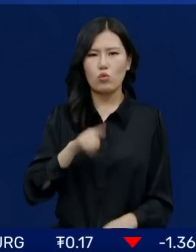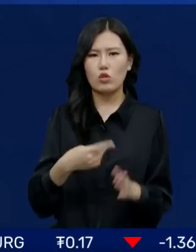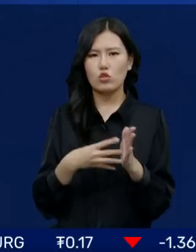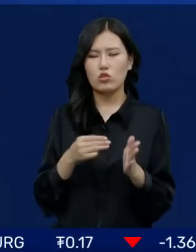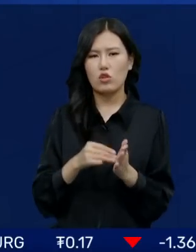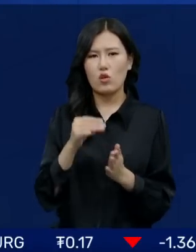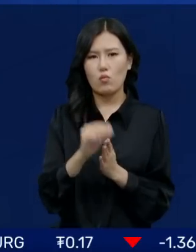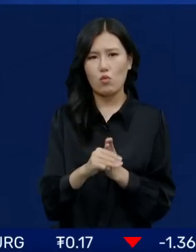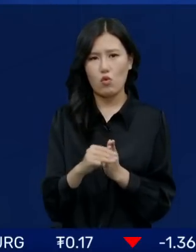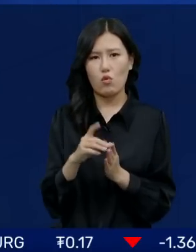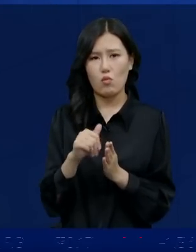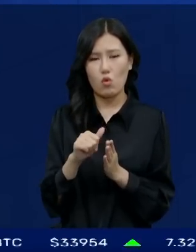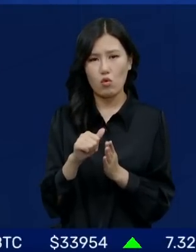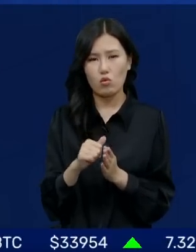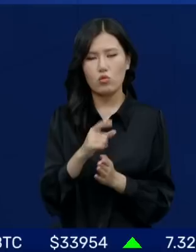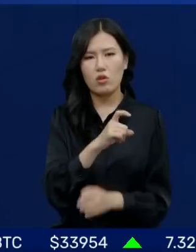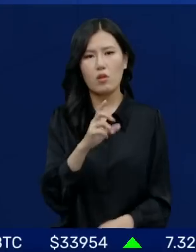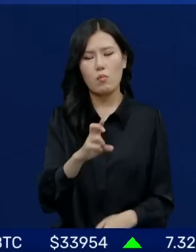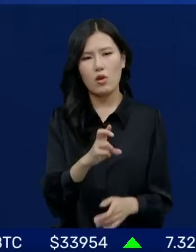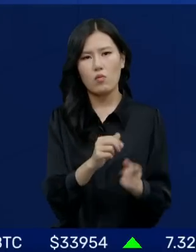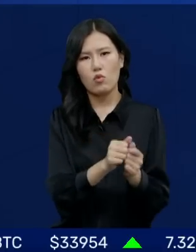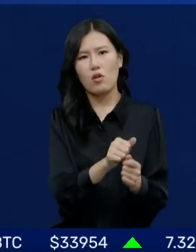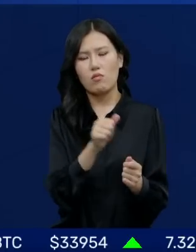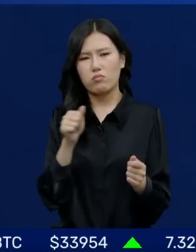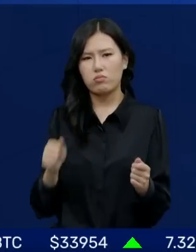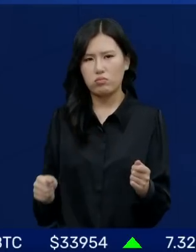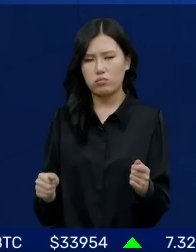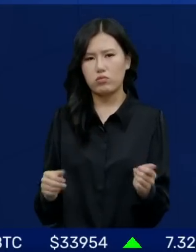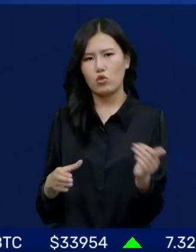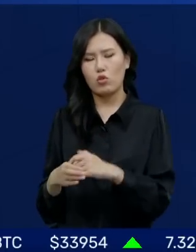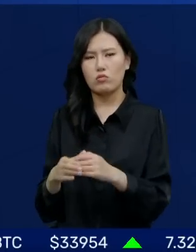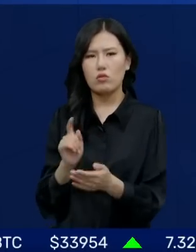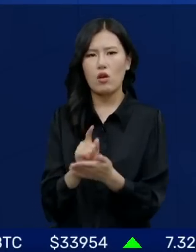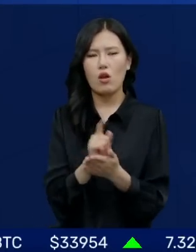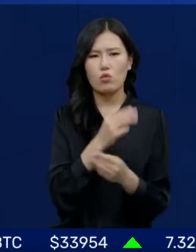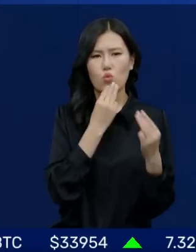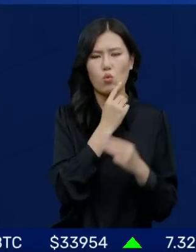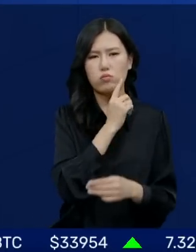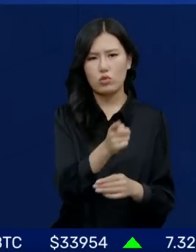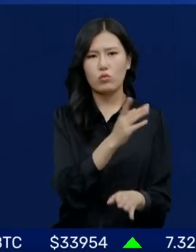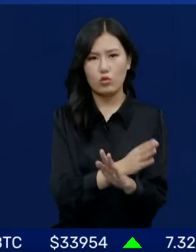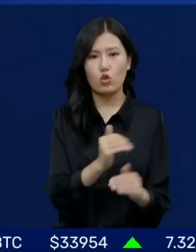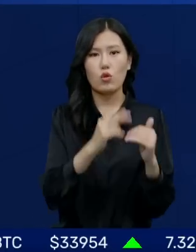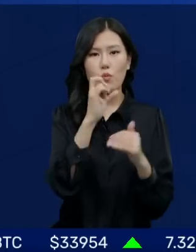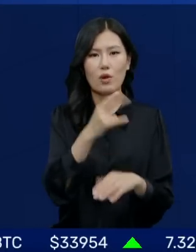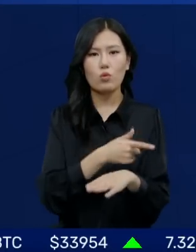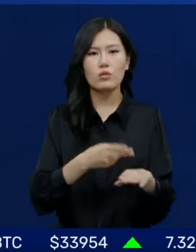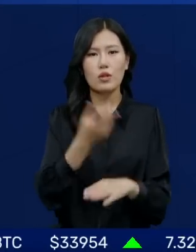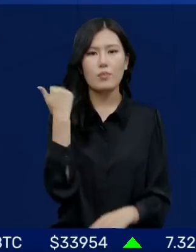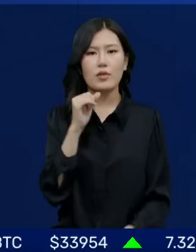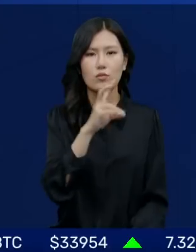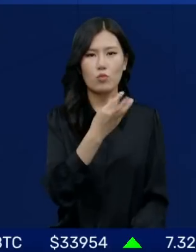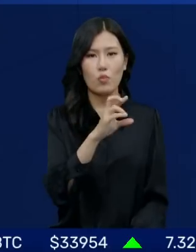төгрөгийг худалдаа хөгжлийн банкнаас гаргуулж Хөгжлийн банкд буцаахаар болсон байна. Ингээд Хөгжлийн банкны гүйцэтгэх захирал асан Мөнх Батад 4